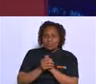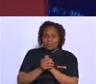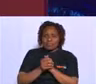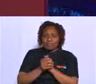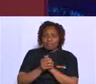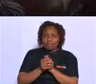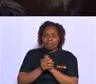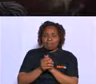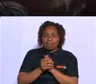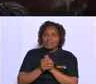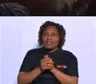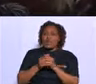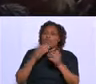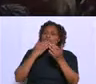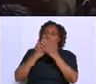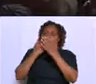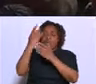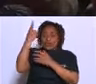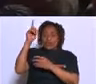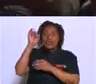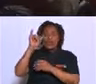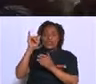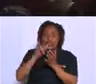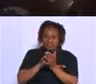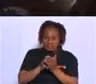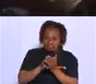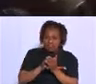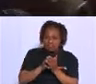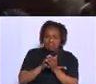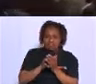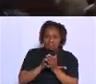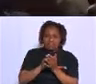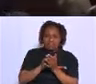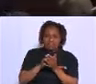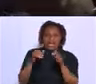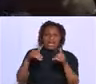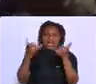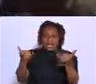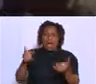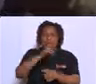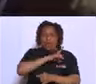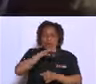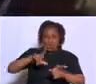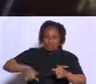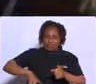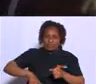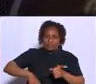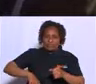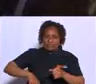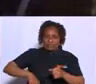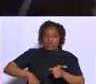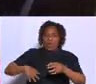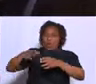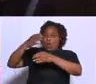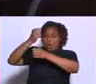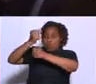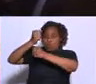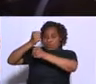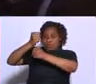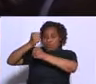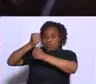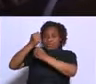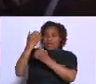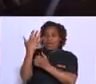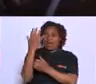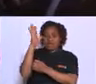njia ya internet. We thank you for that. Tunakushukuru kwa ajili yao. Now Lord, sasa Baba, hold us in your hand. Ushikilie